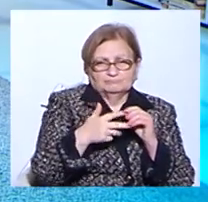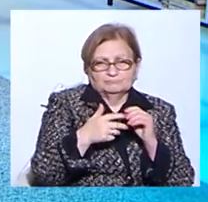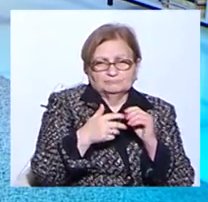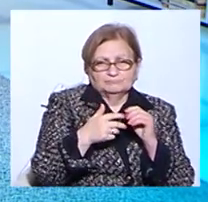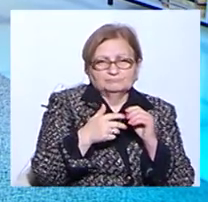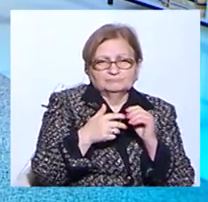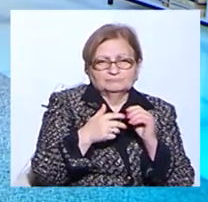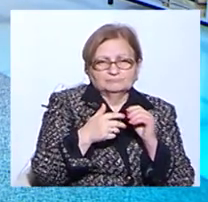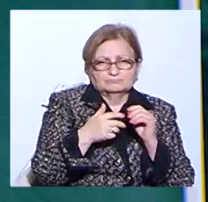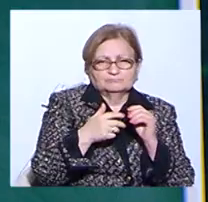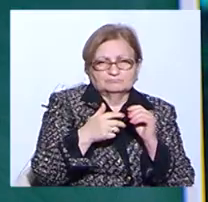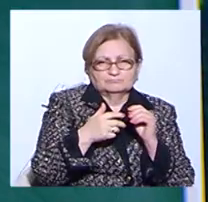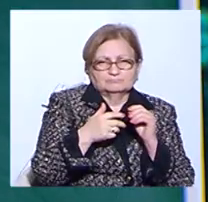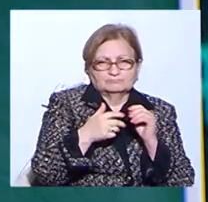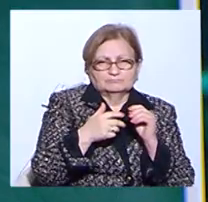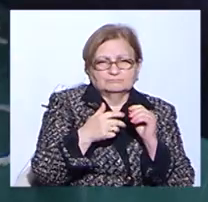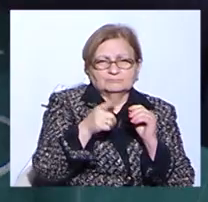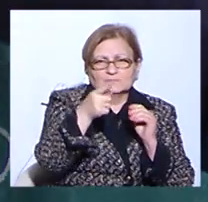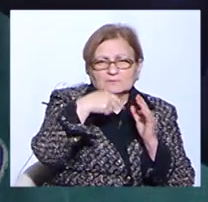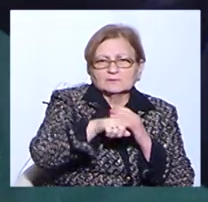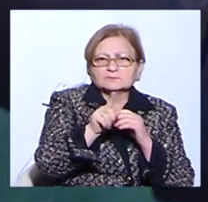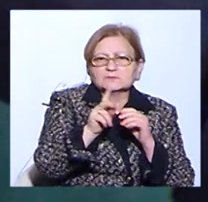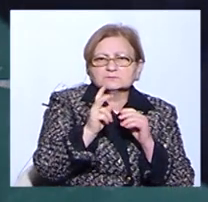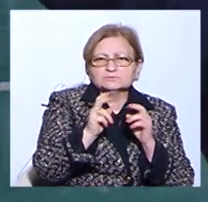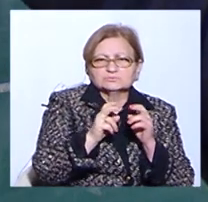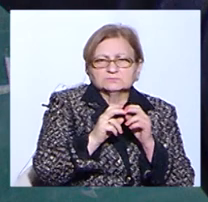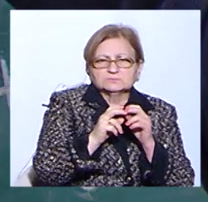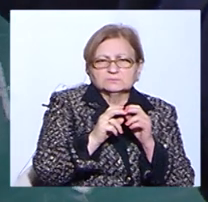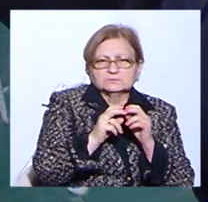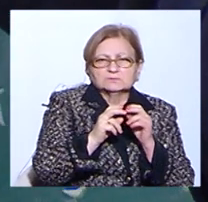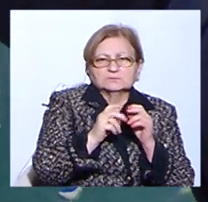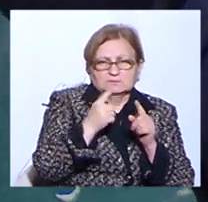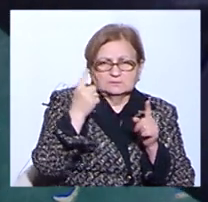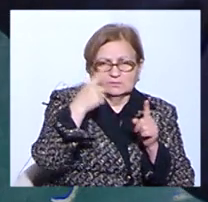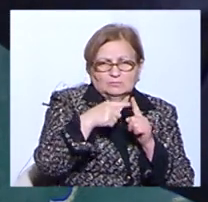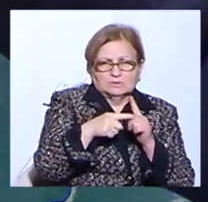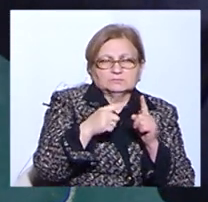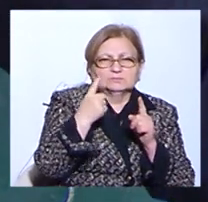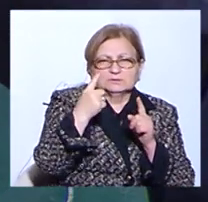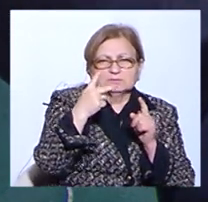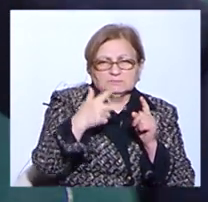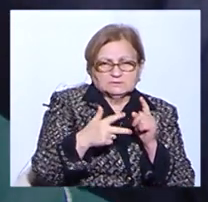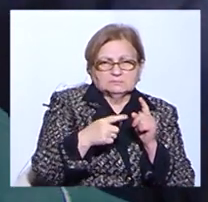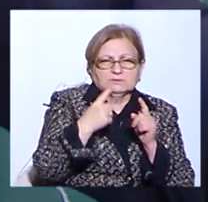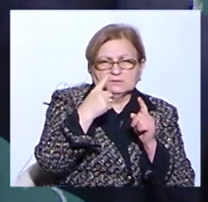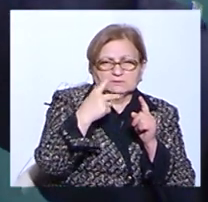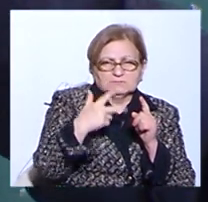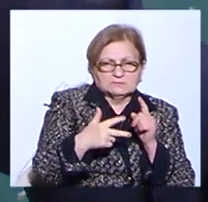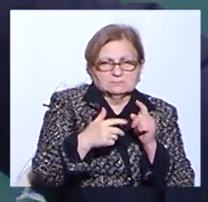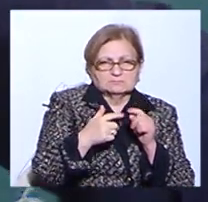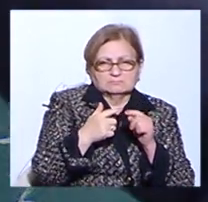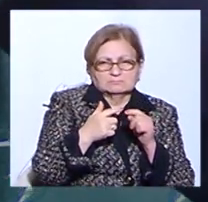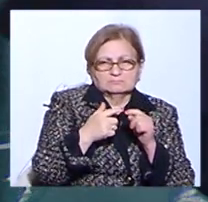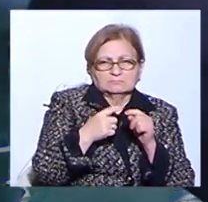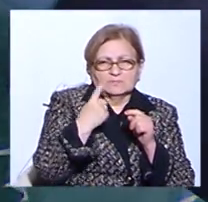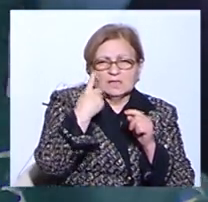დამატებული 1/13 ეს ძალიან კარგად ვიცი, რომ ეს არის რა? 1/13 დამატებული 1/13. დამატებული 1/13